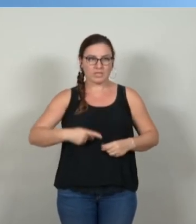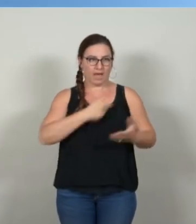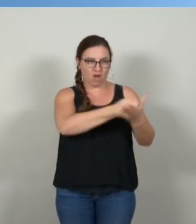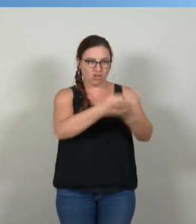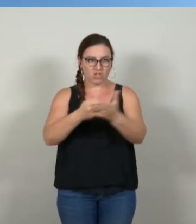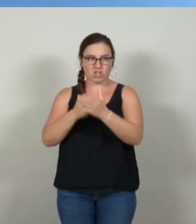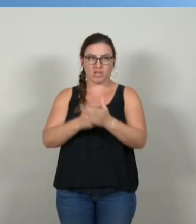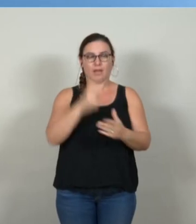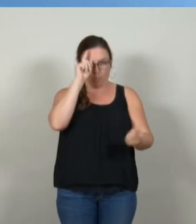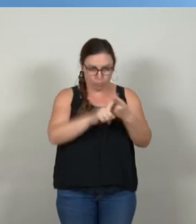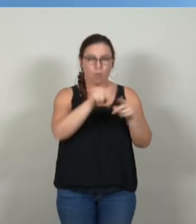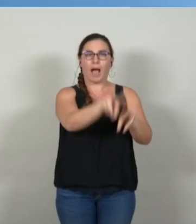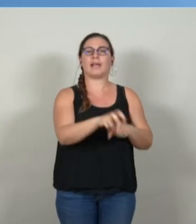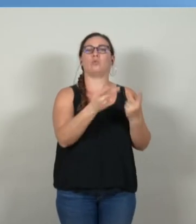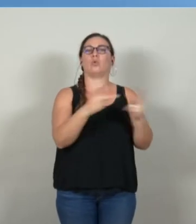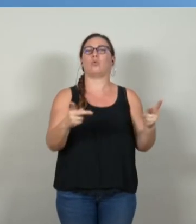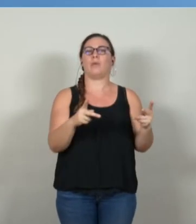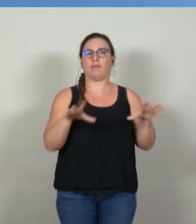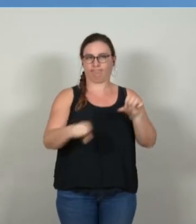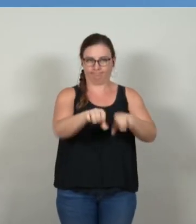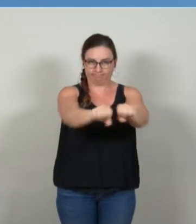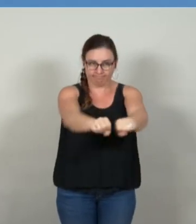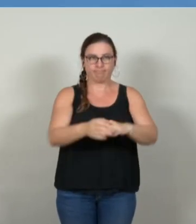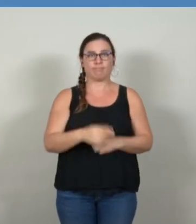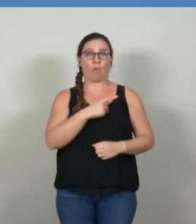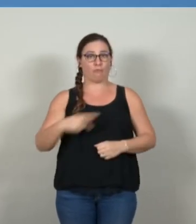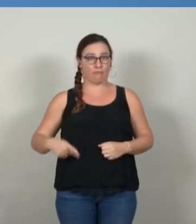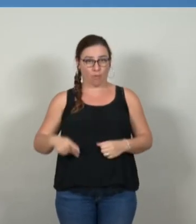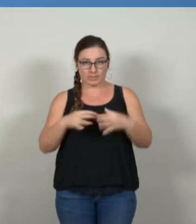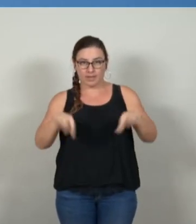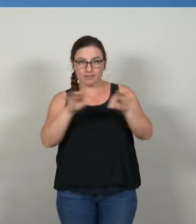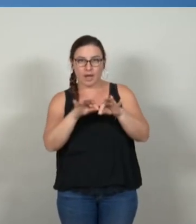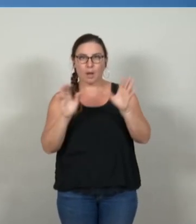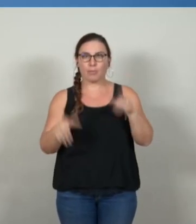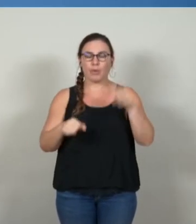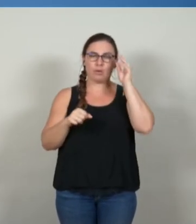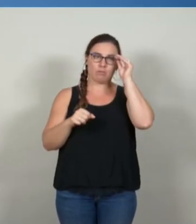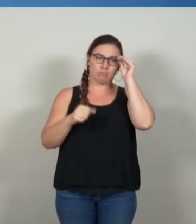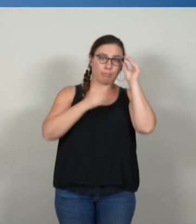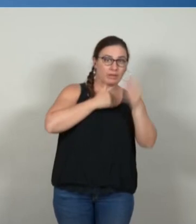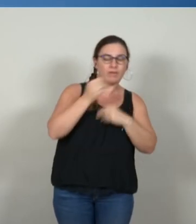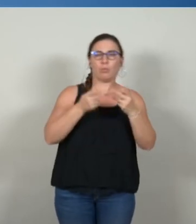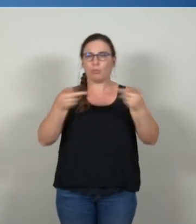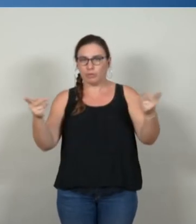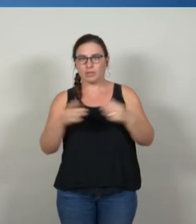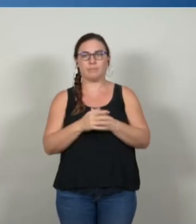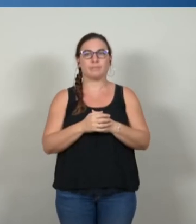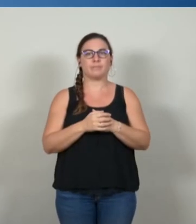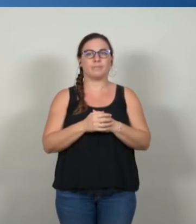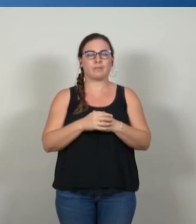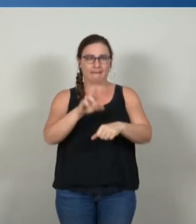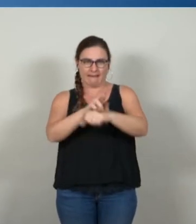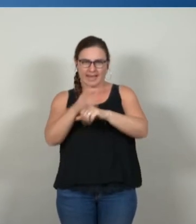d'agriculture urbaine l'identification du foncier propice sur le domaine public ou privé anticiper la réservation